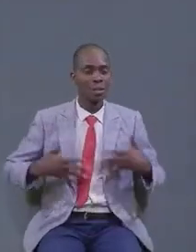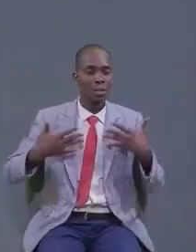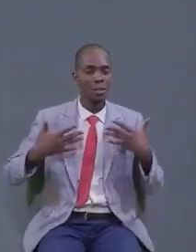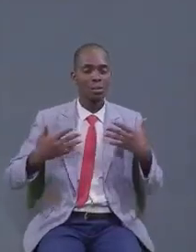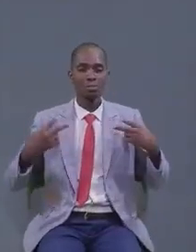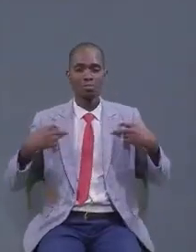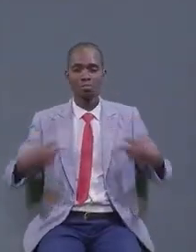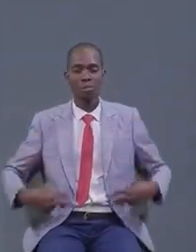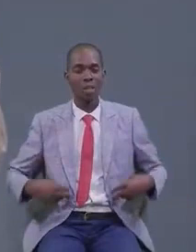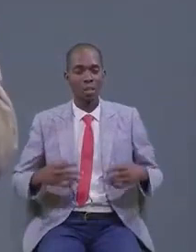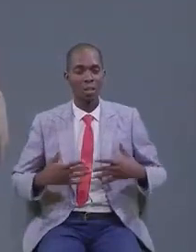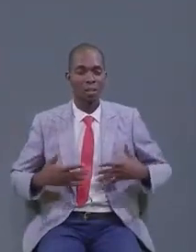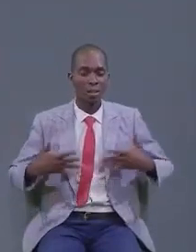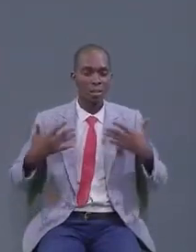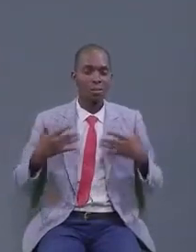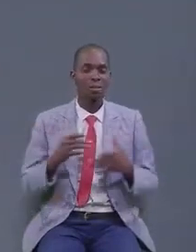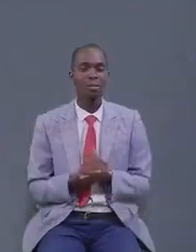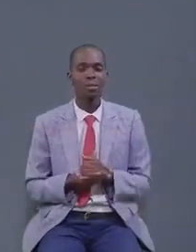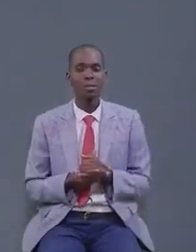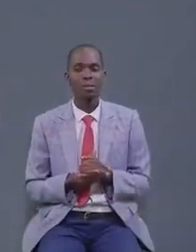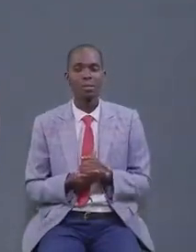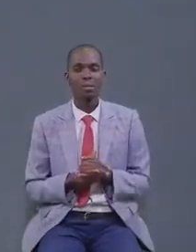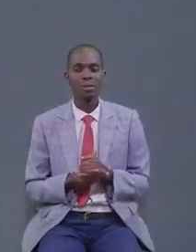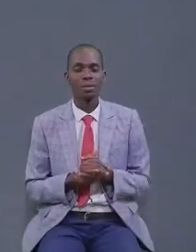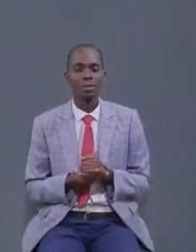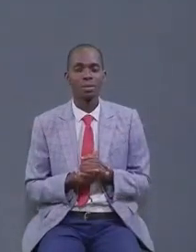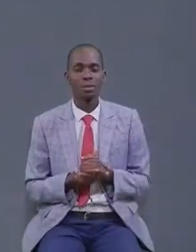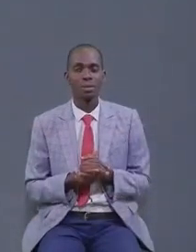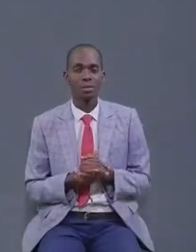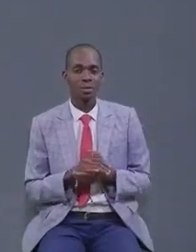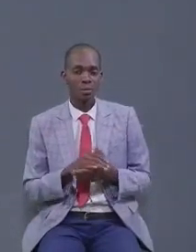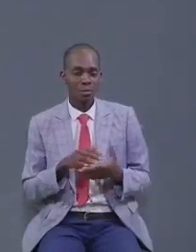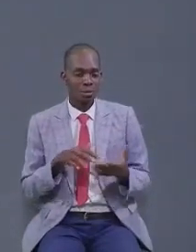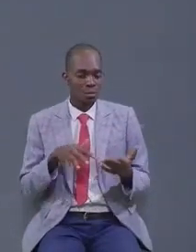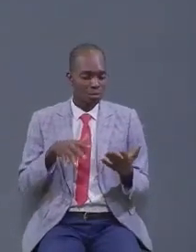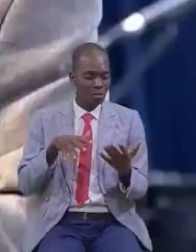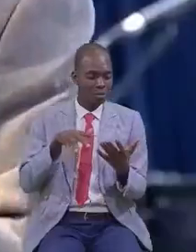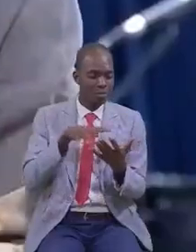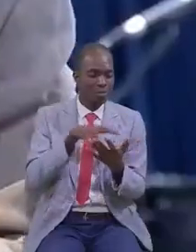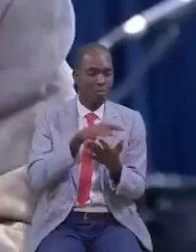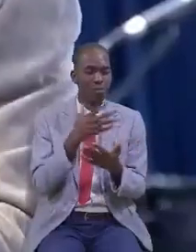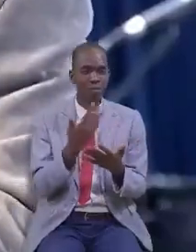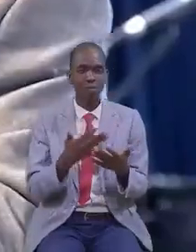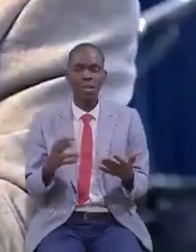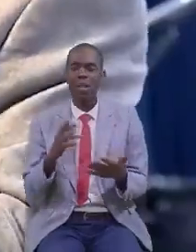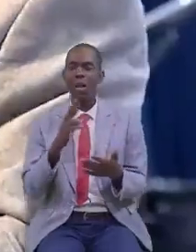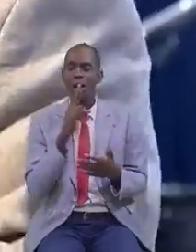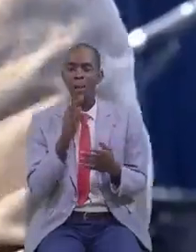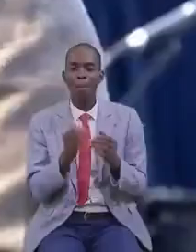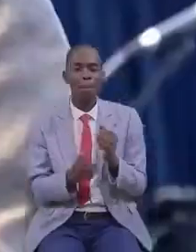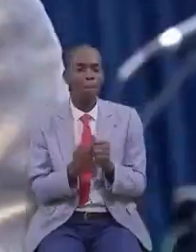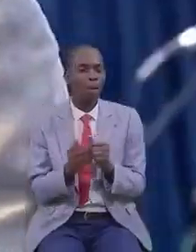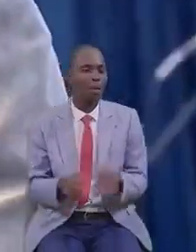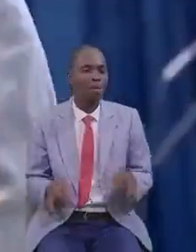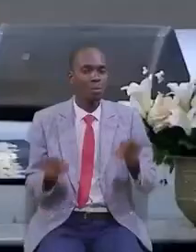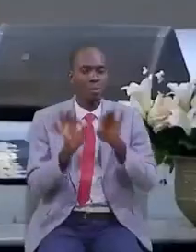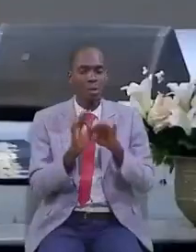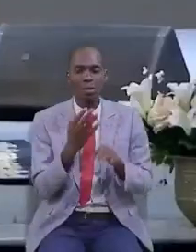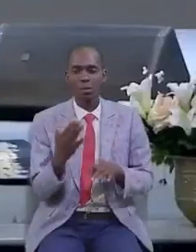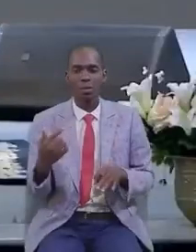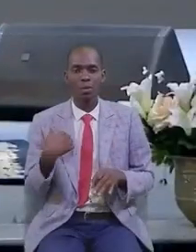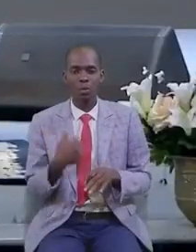సహజ సిద్ధమైన సహజమైన భౌతిక జీవితంలో దీస్ ఆర్ ఎసెన్షియల్స్ వి వాచ్ ఓవర్. మనము వాటి